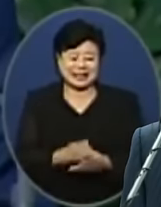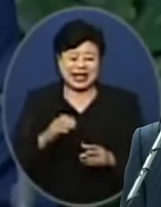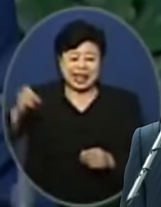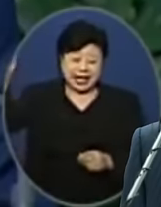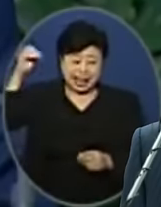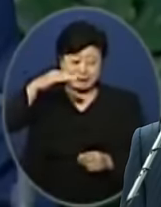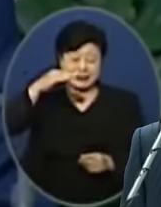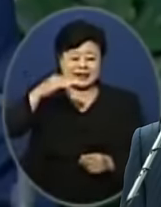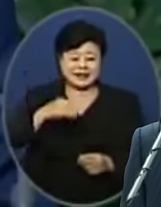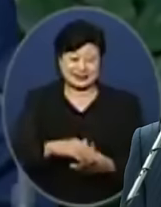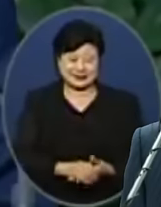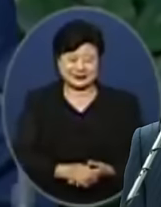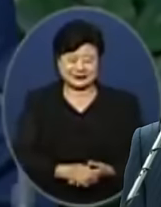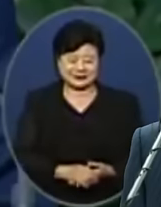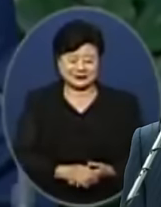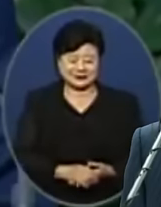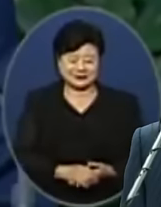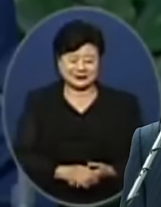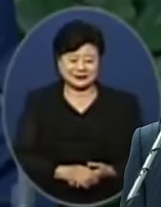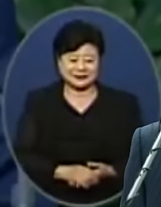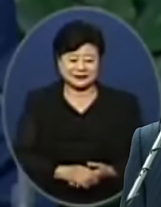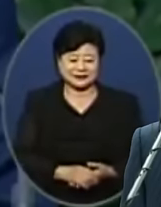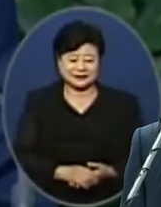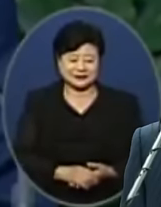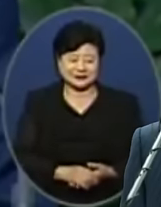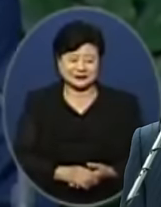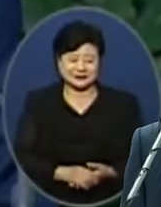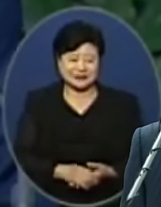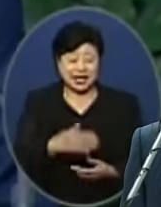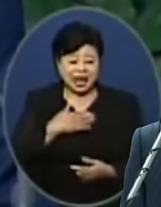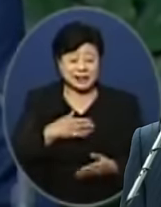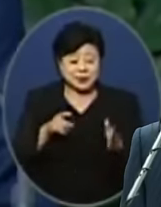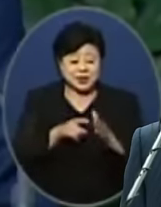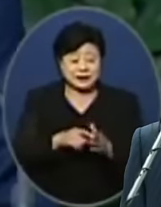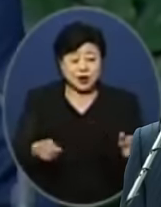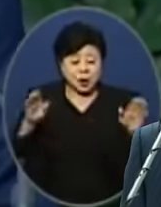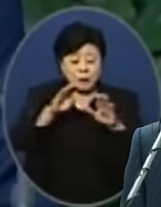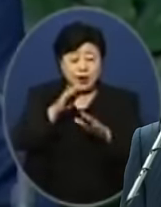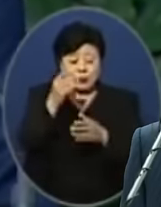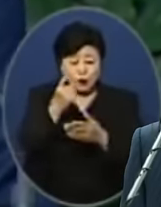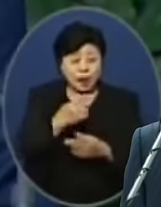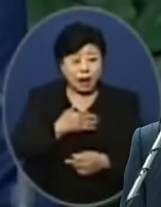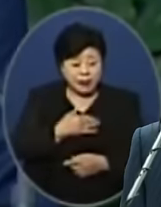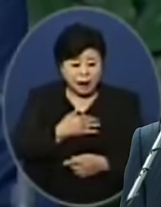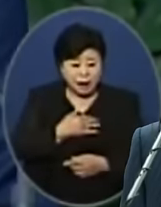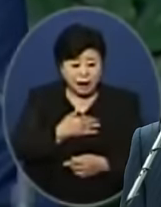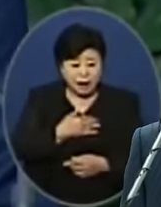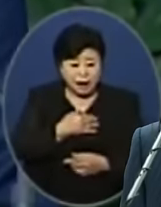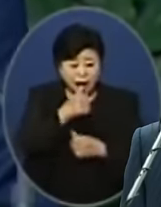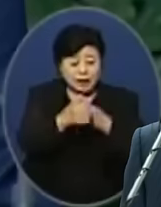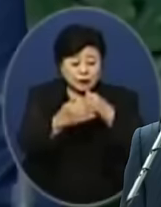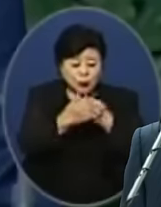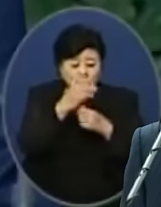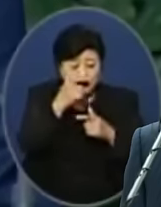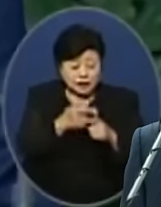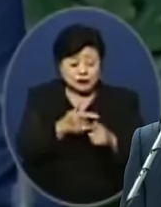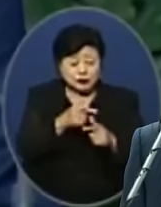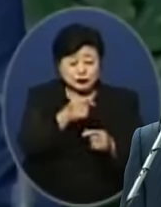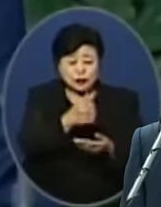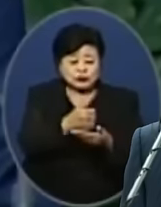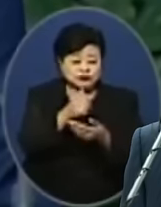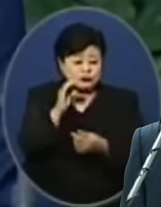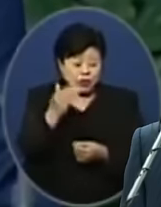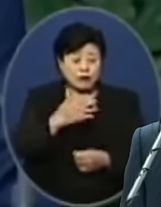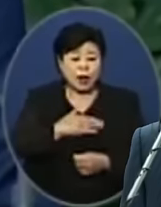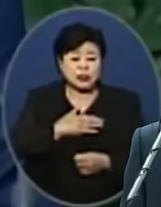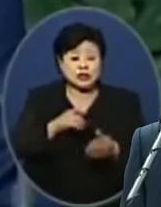햇빛을 알려면 밤이 있어야 빛을 아는 것입니다. 우리가 하나님의 도우심을 알고 예수님이 우리의 구주